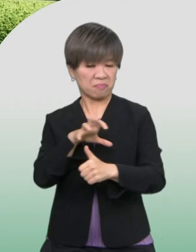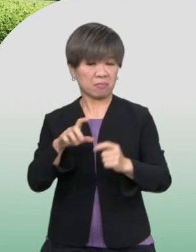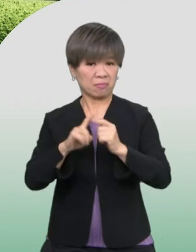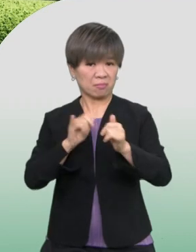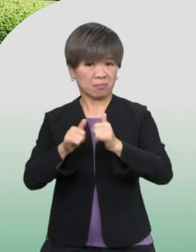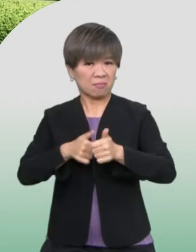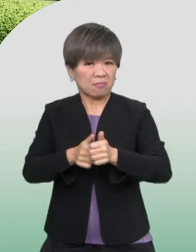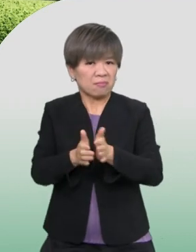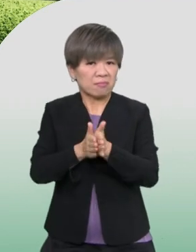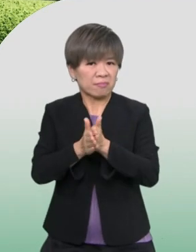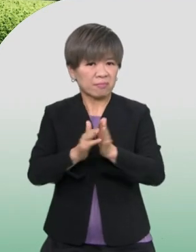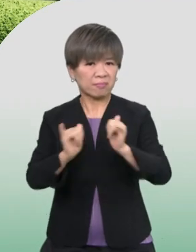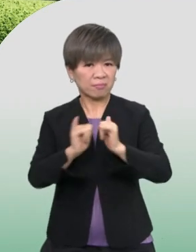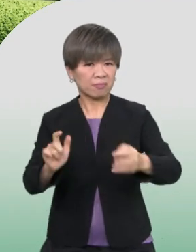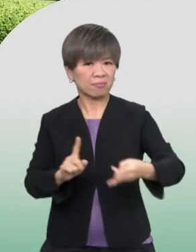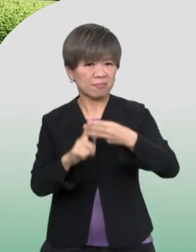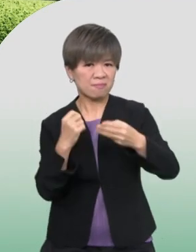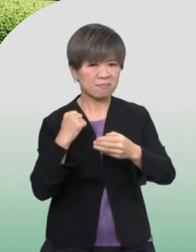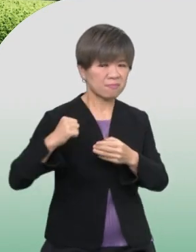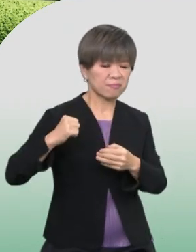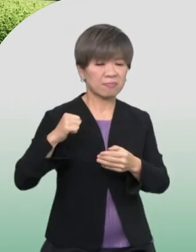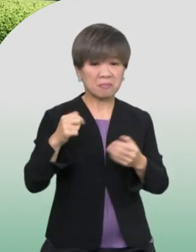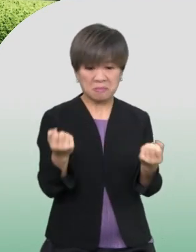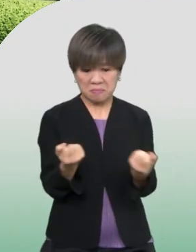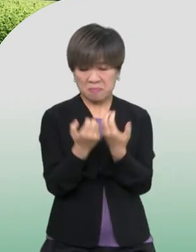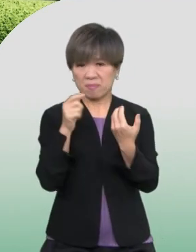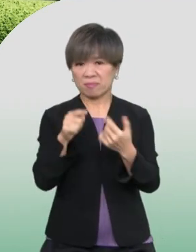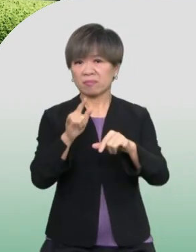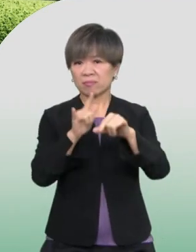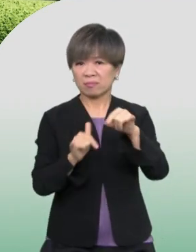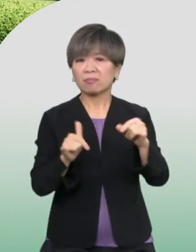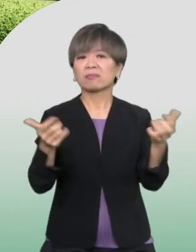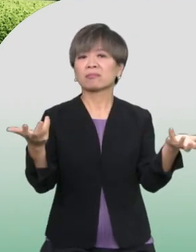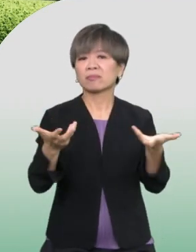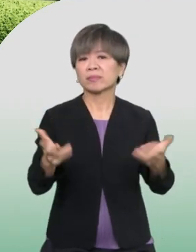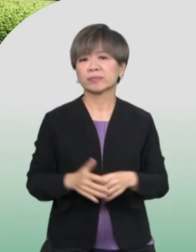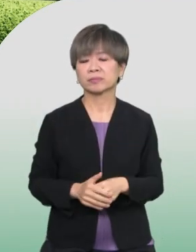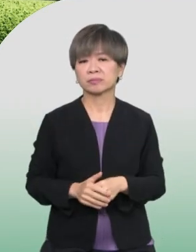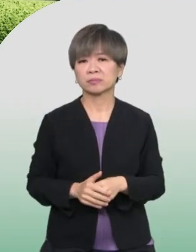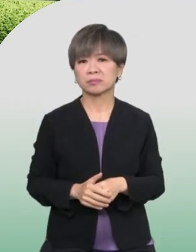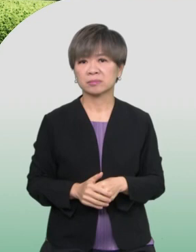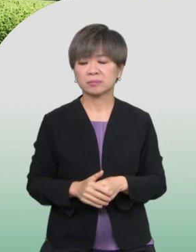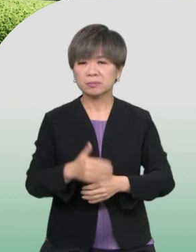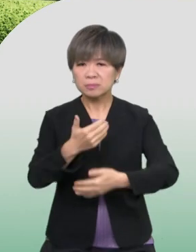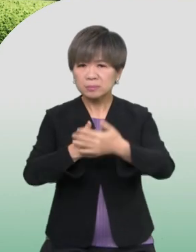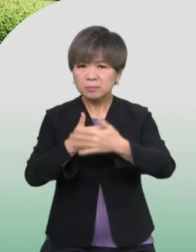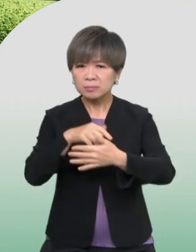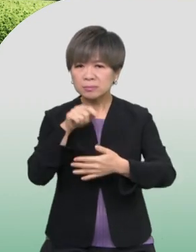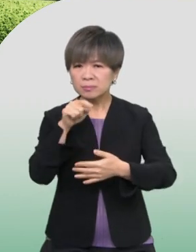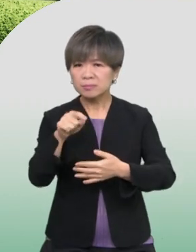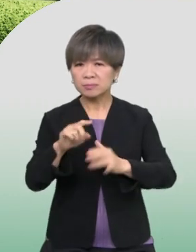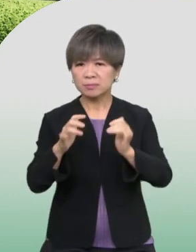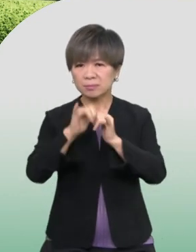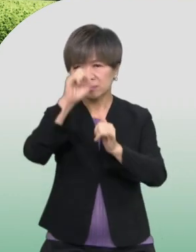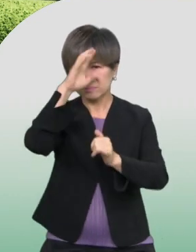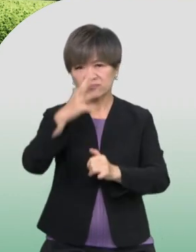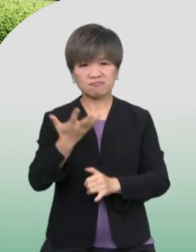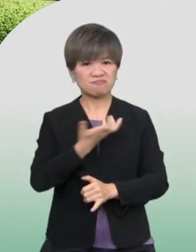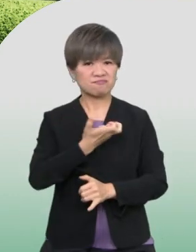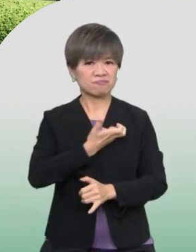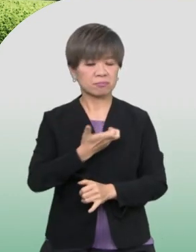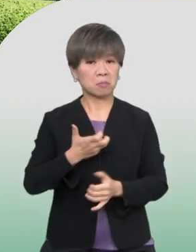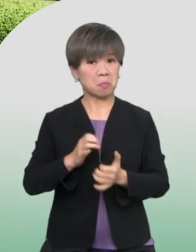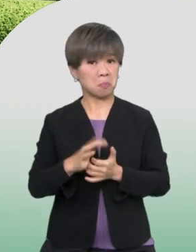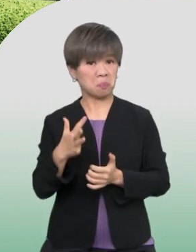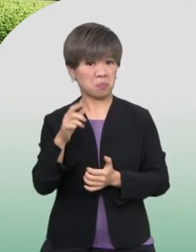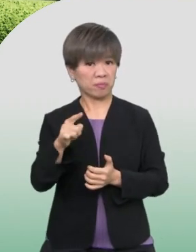的时期，人民向外追求民主抗争的重大事件。不过，安尼个内容啥引起国民党过强烈的不